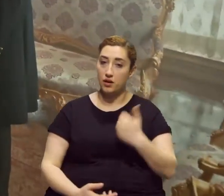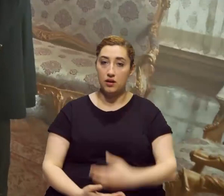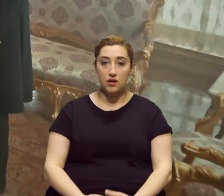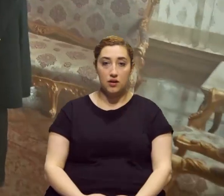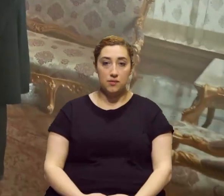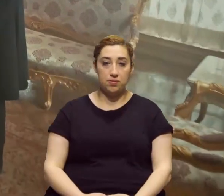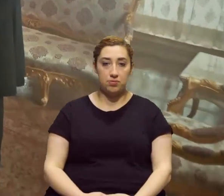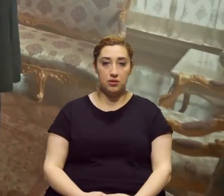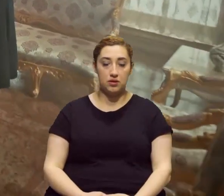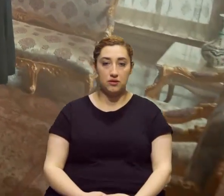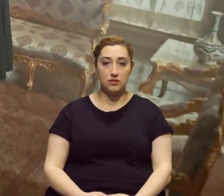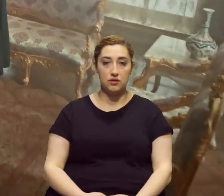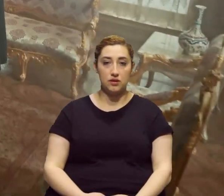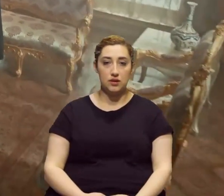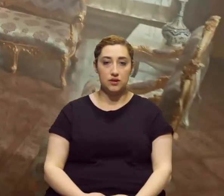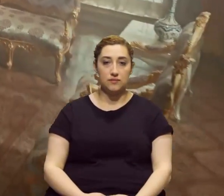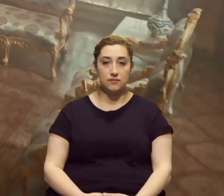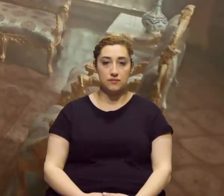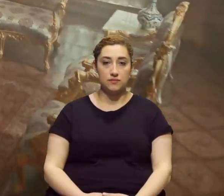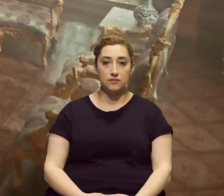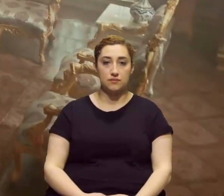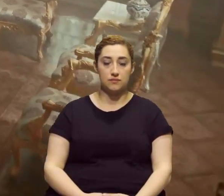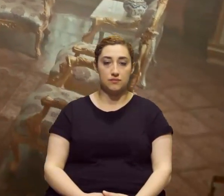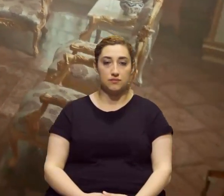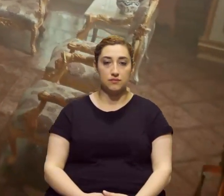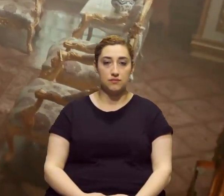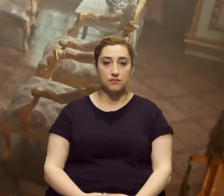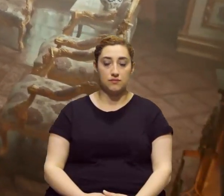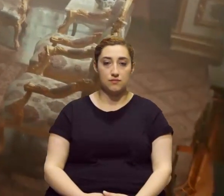Gel. Odada Ali de varmış. Yaver geldi.